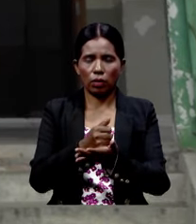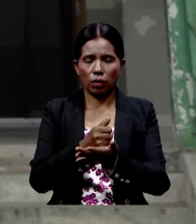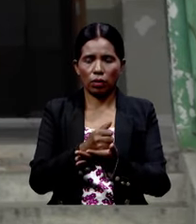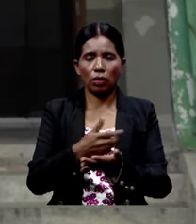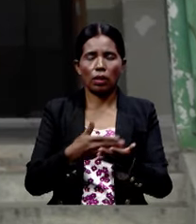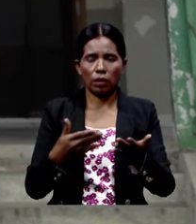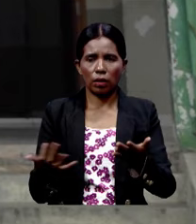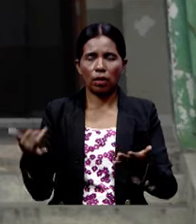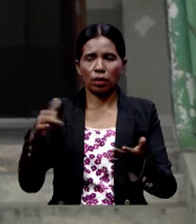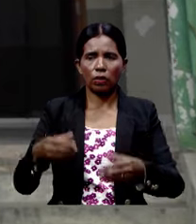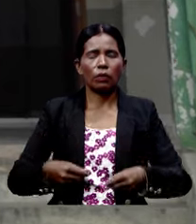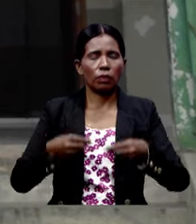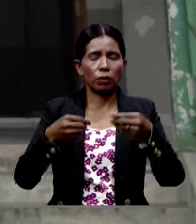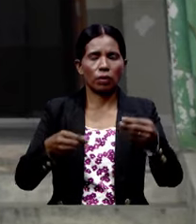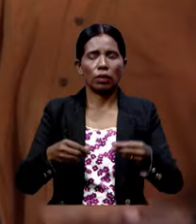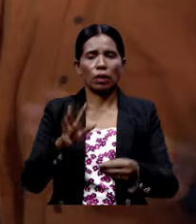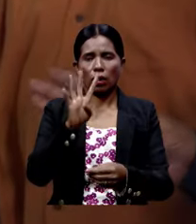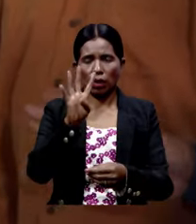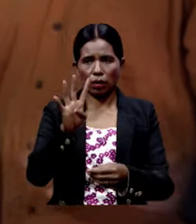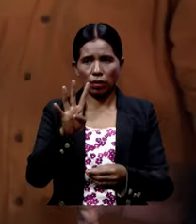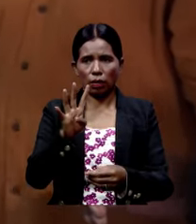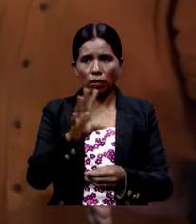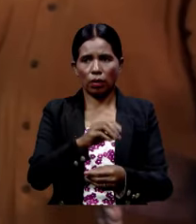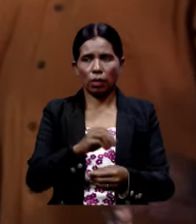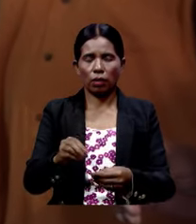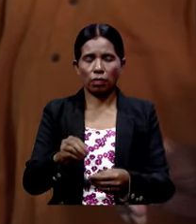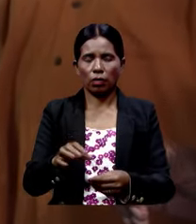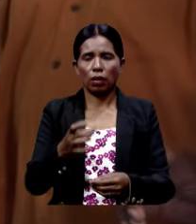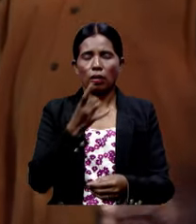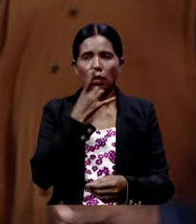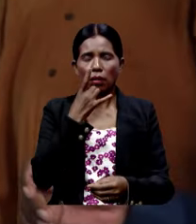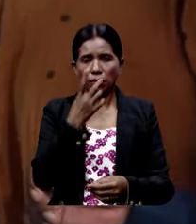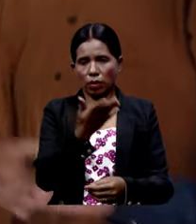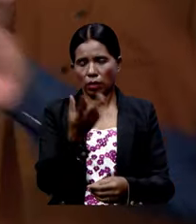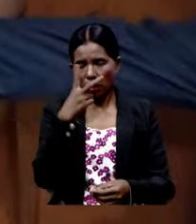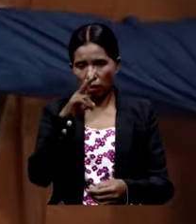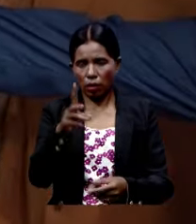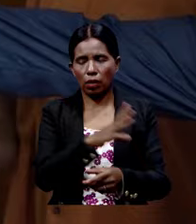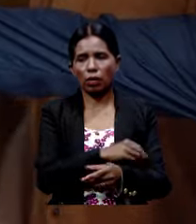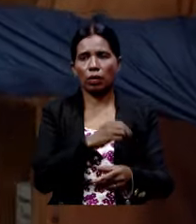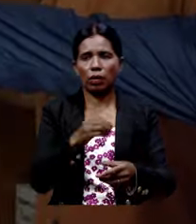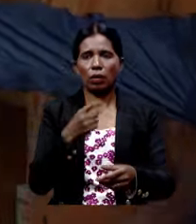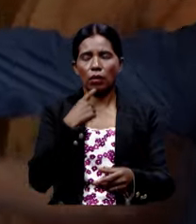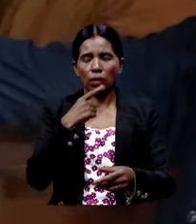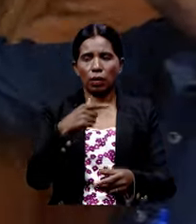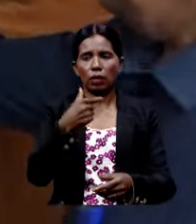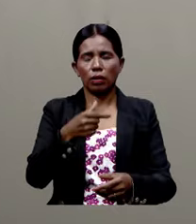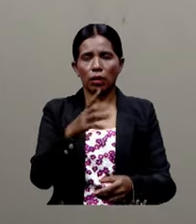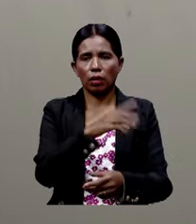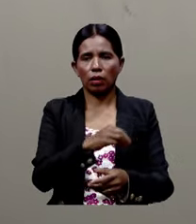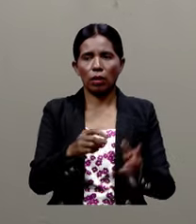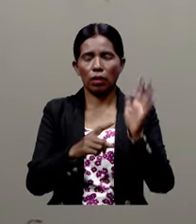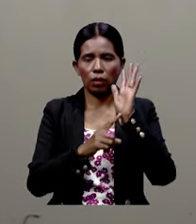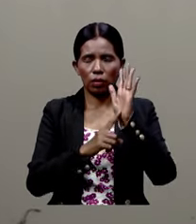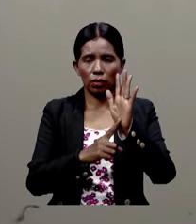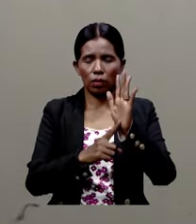equipment itu sebenarnya masih ada phone asa ya oing hat ya lampu yang ne asa oing mana sehari nomor se sticky note masa oing mana sehari henovane